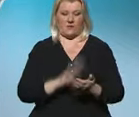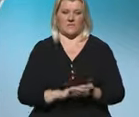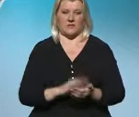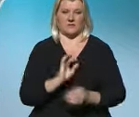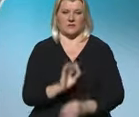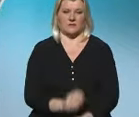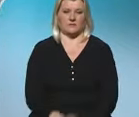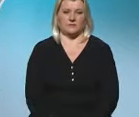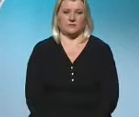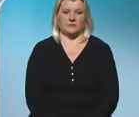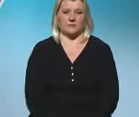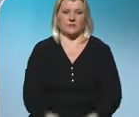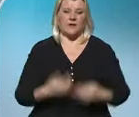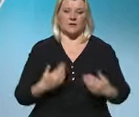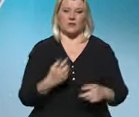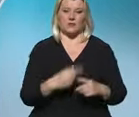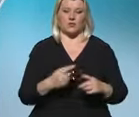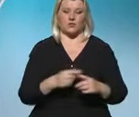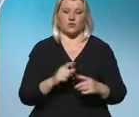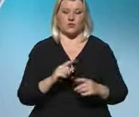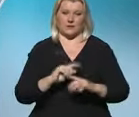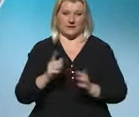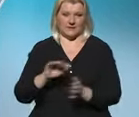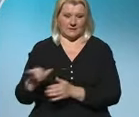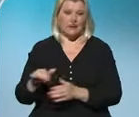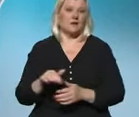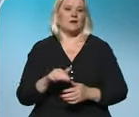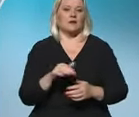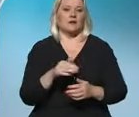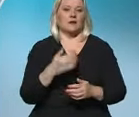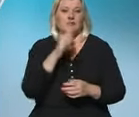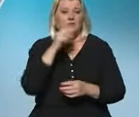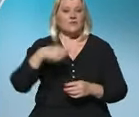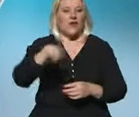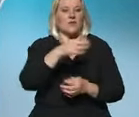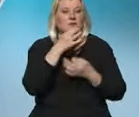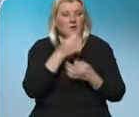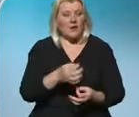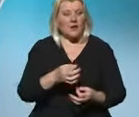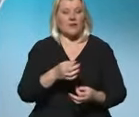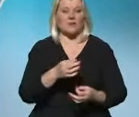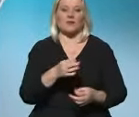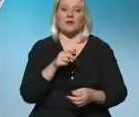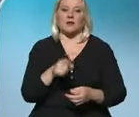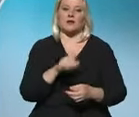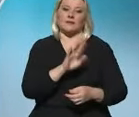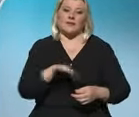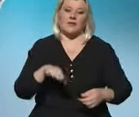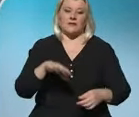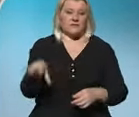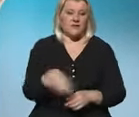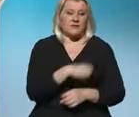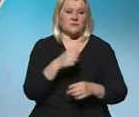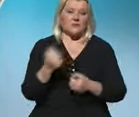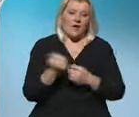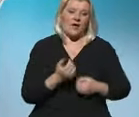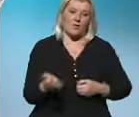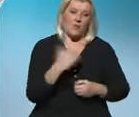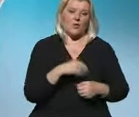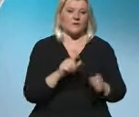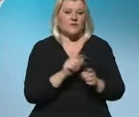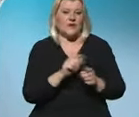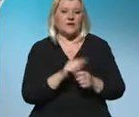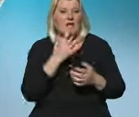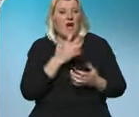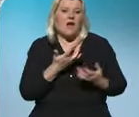a my teď trošku odbočíme, protože se podíváme na anketní otázku. My se dnes našich diváků ptáme na to, jak třeba se jim povede vylákat své děti